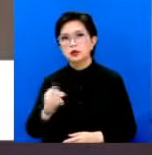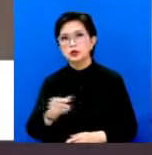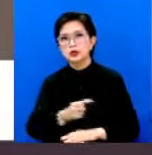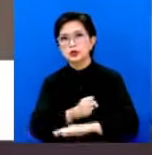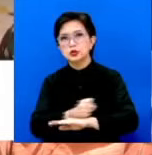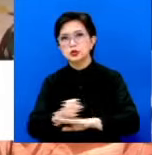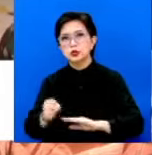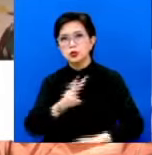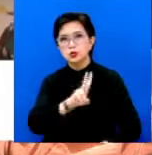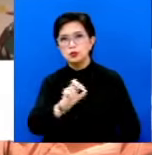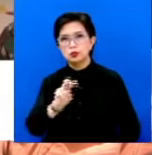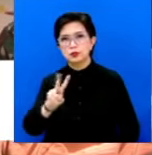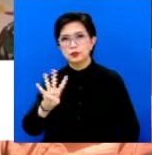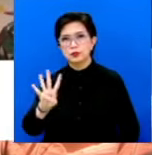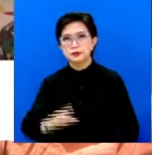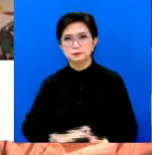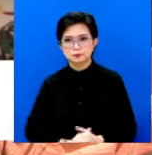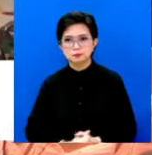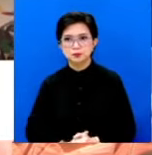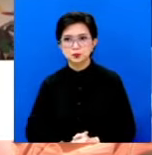2024.